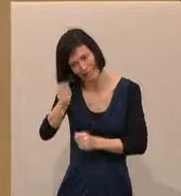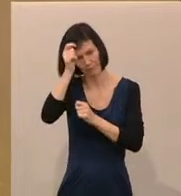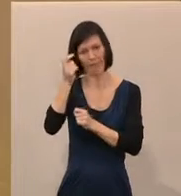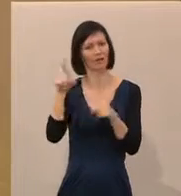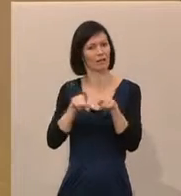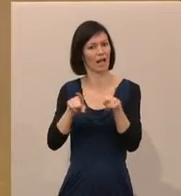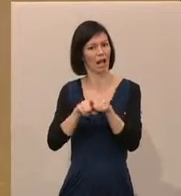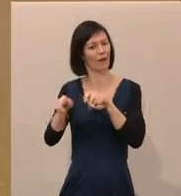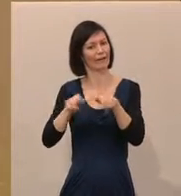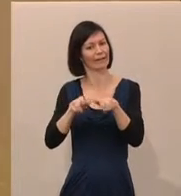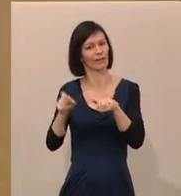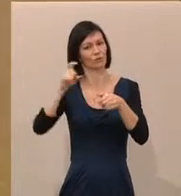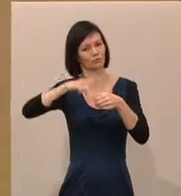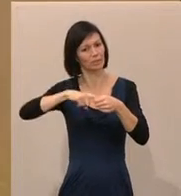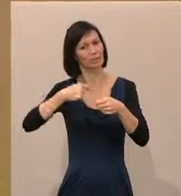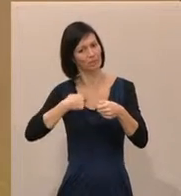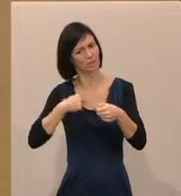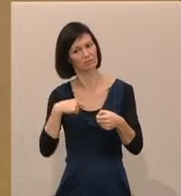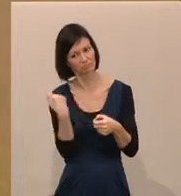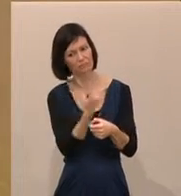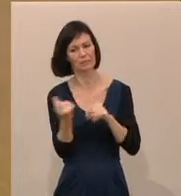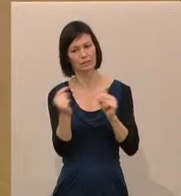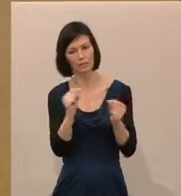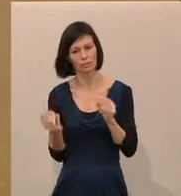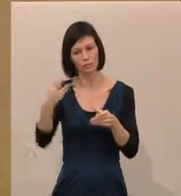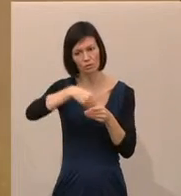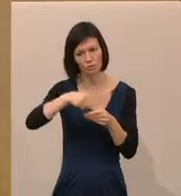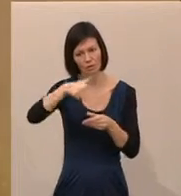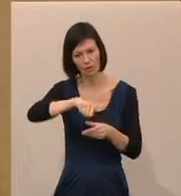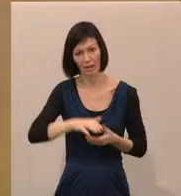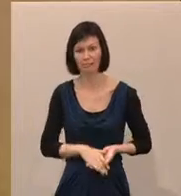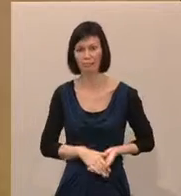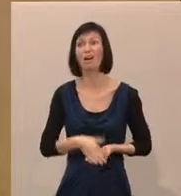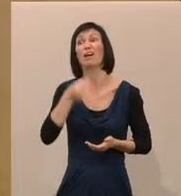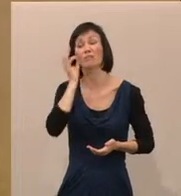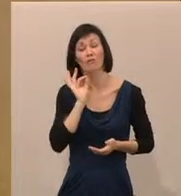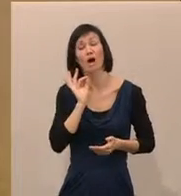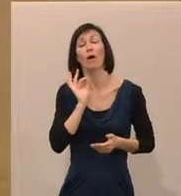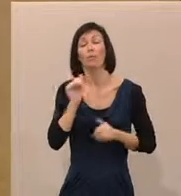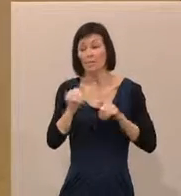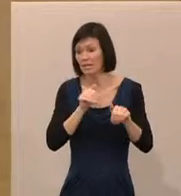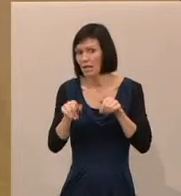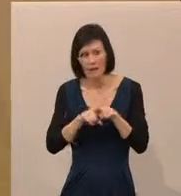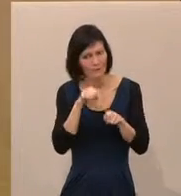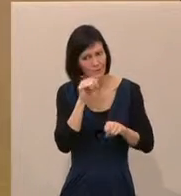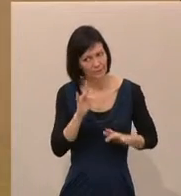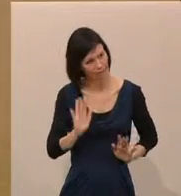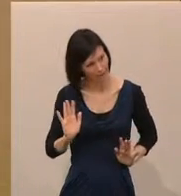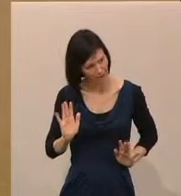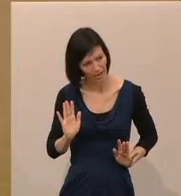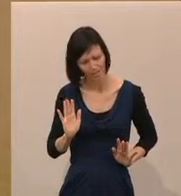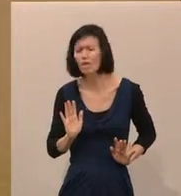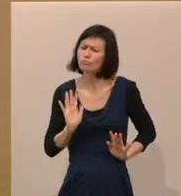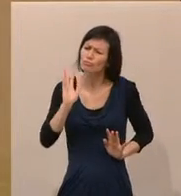dass sich die Regierungsmitglieder, ich rede jetzt gar nicht von der Frau Frauenministerin, die auch nicht da ist, dass sie sich angehört hätten, was